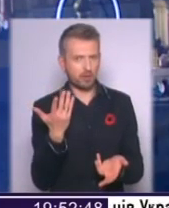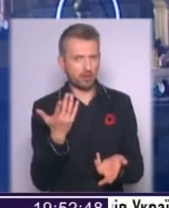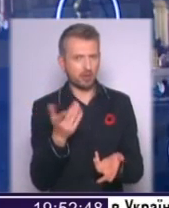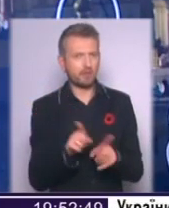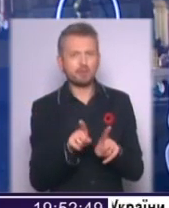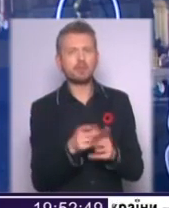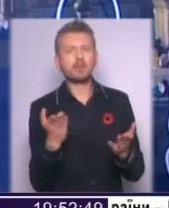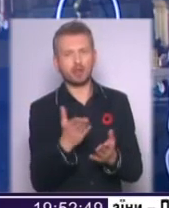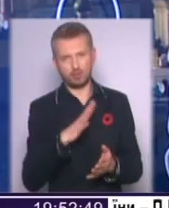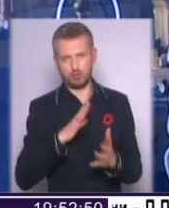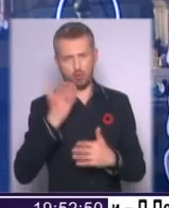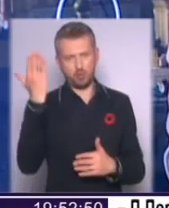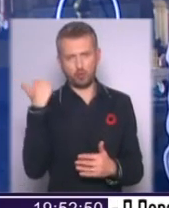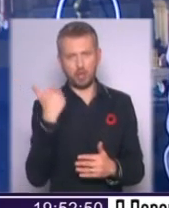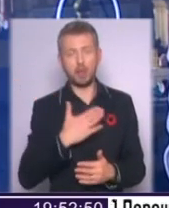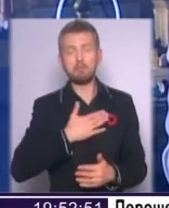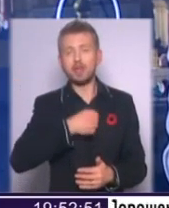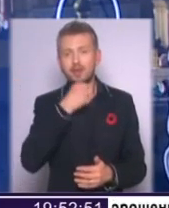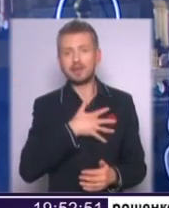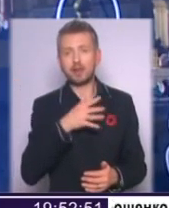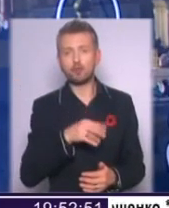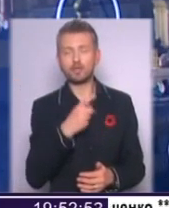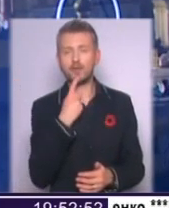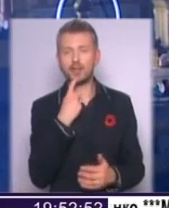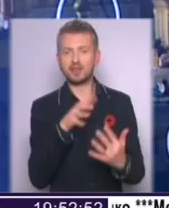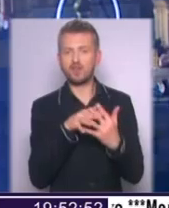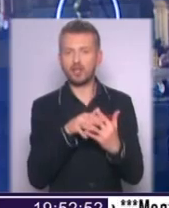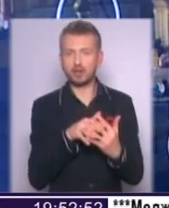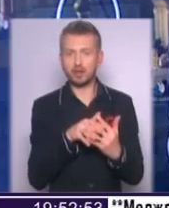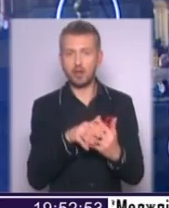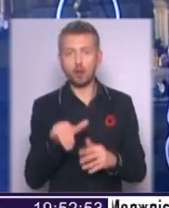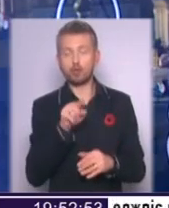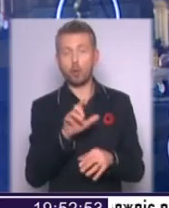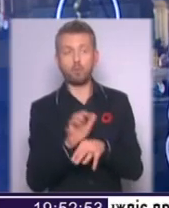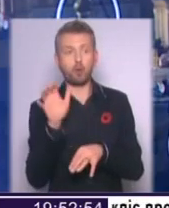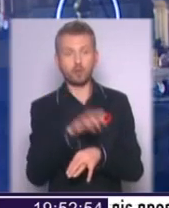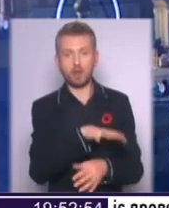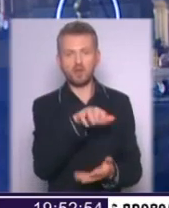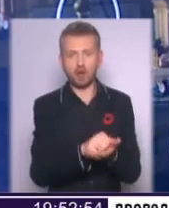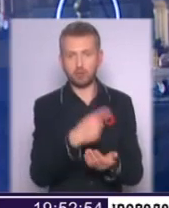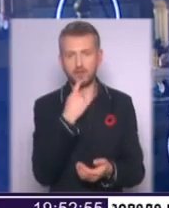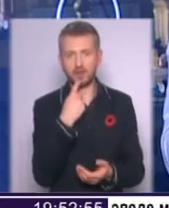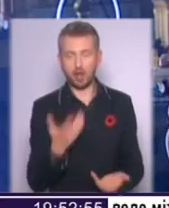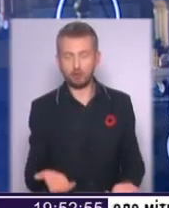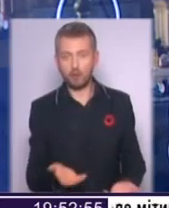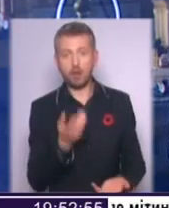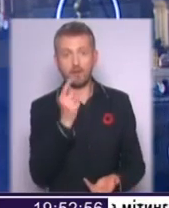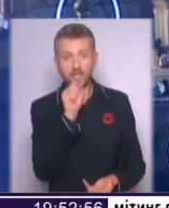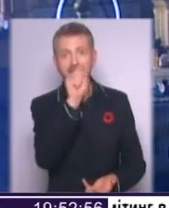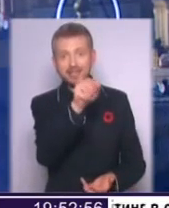ну, мій дід загинув на фінській війні, коли, куди його послали загарбати Фінляндію. Він там